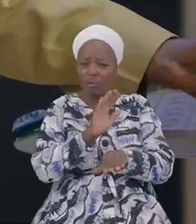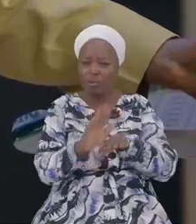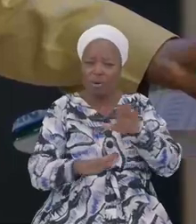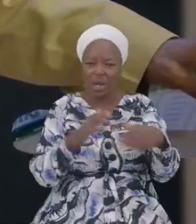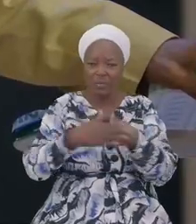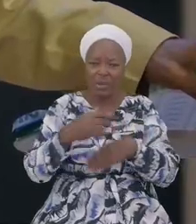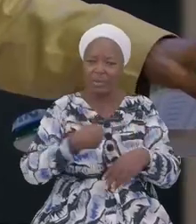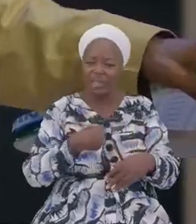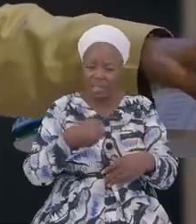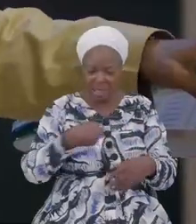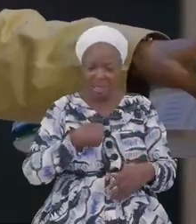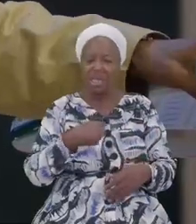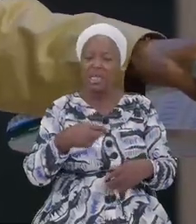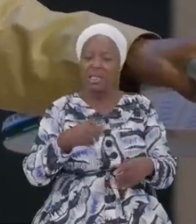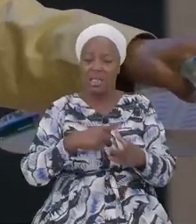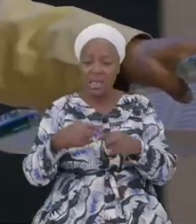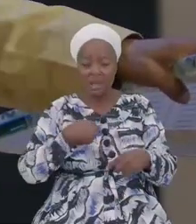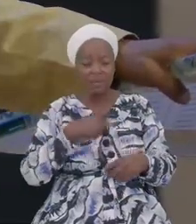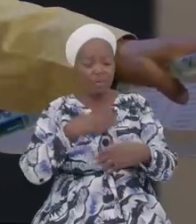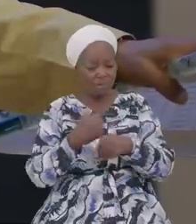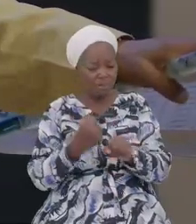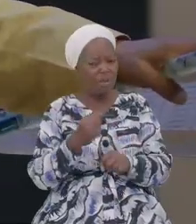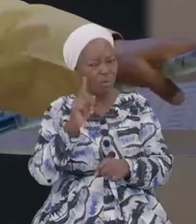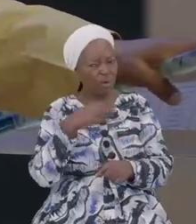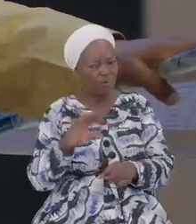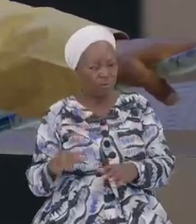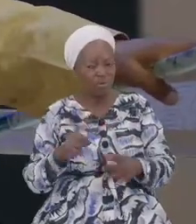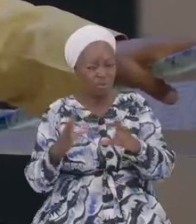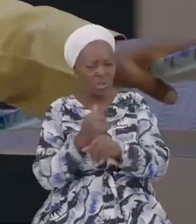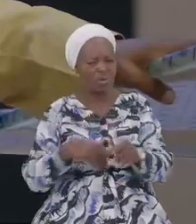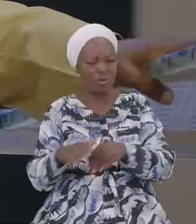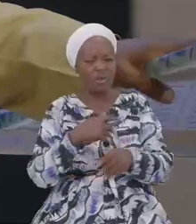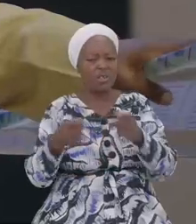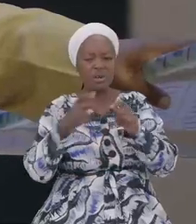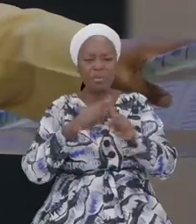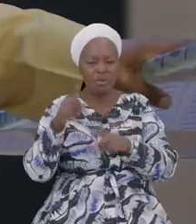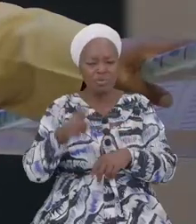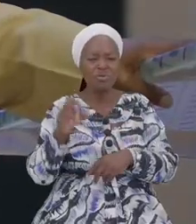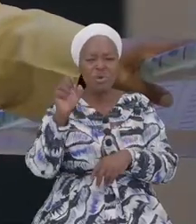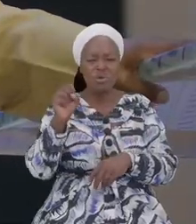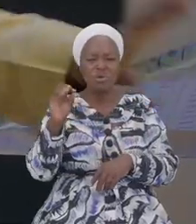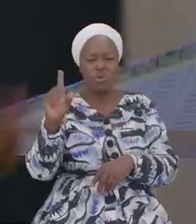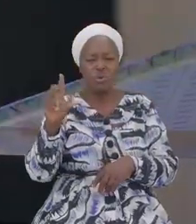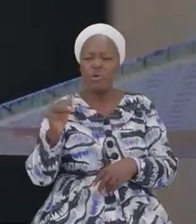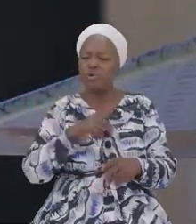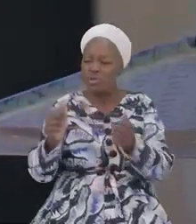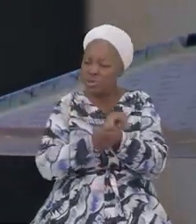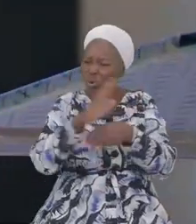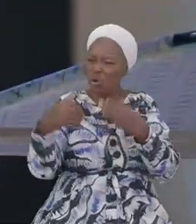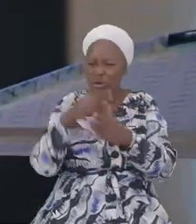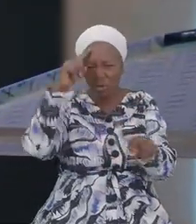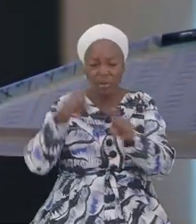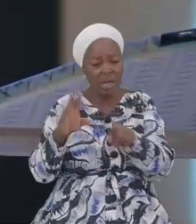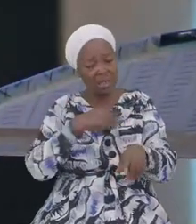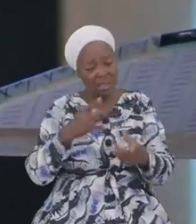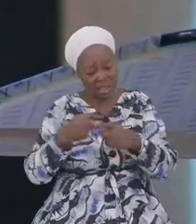ferai leurs enfants de prendre la suite du royaume. Salomon, tu as tout gâté. Tu as gâté toute l'alliance. Tu as pollué l'alliance. Je suis en